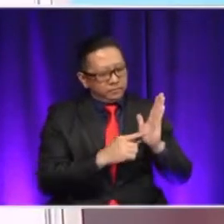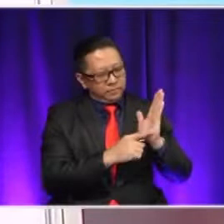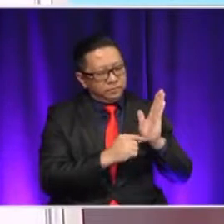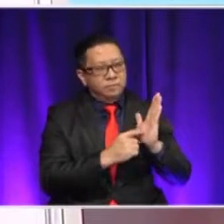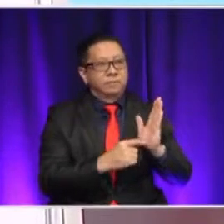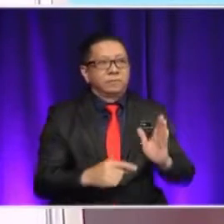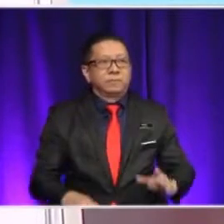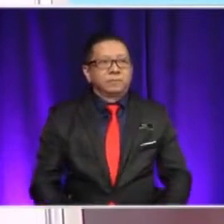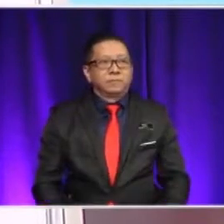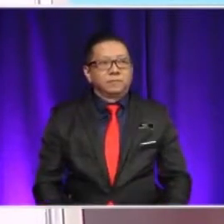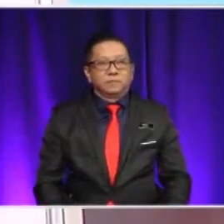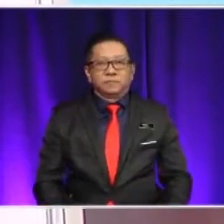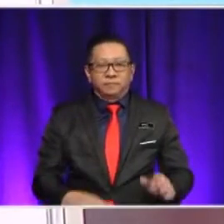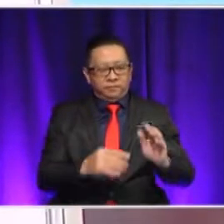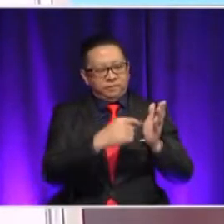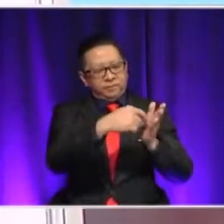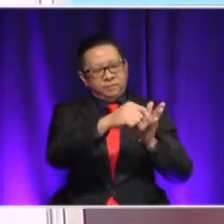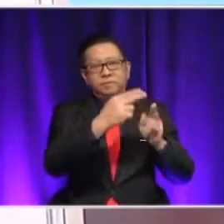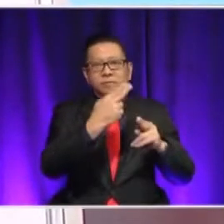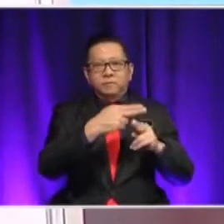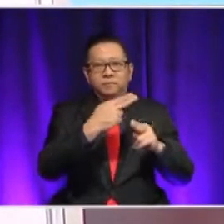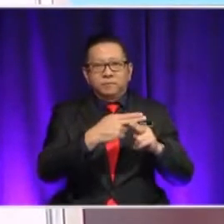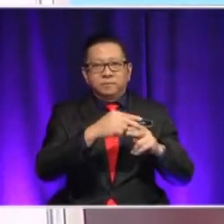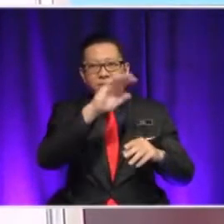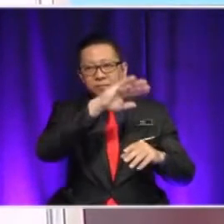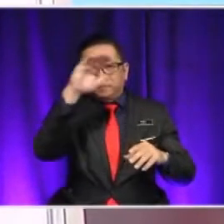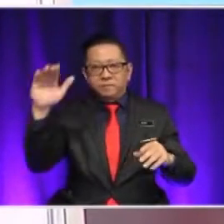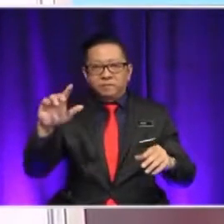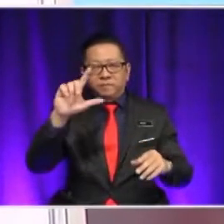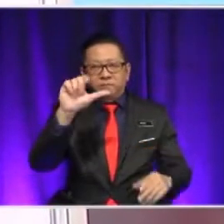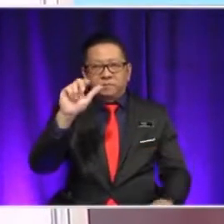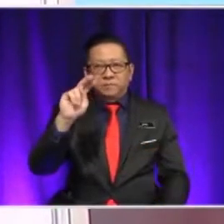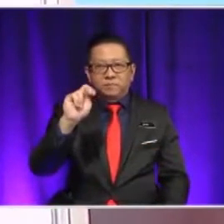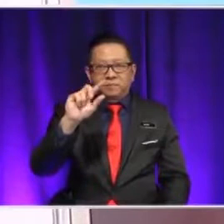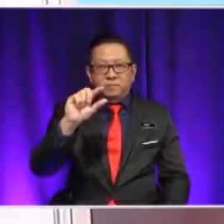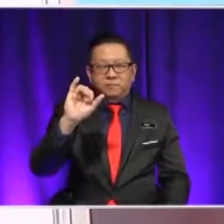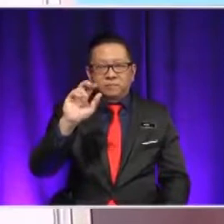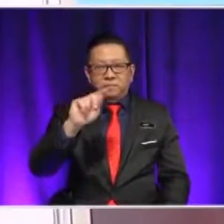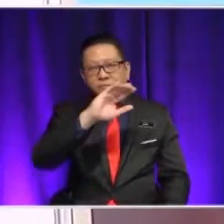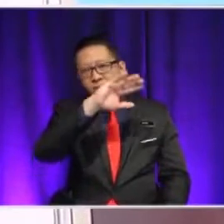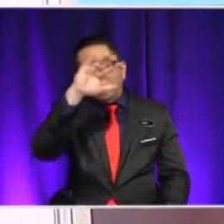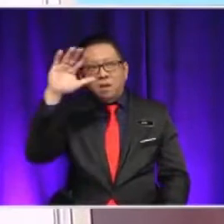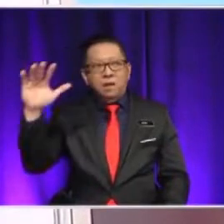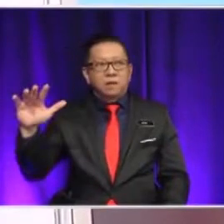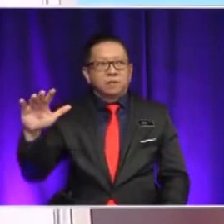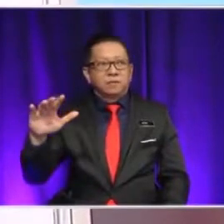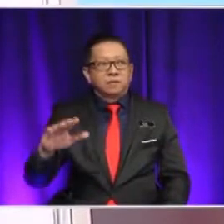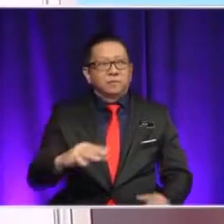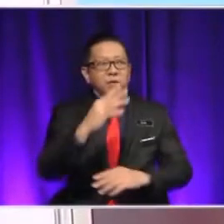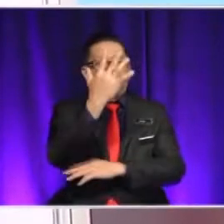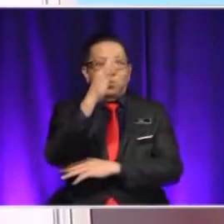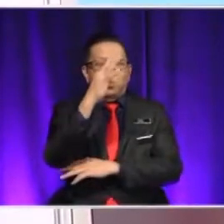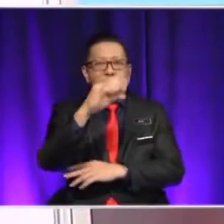Oke ini langit kimia juga bodoh ah Oke atau gunung